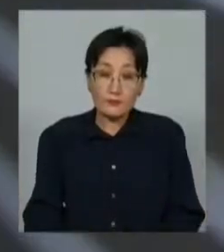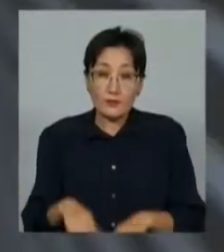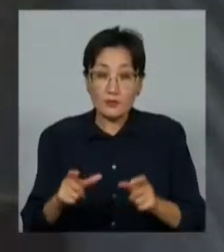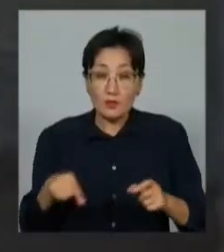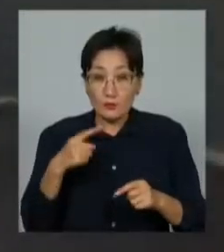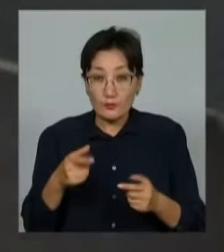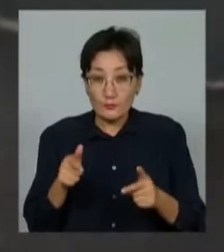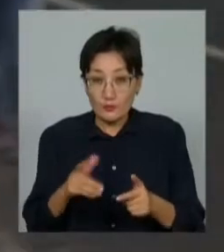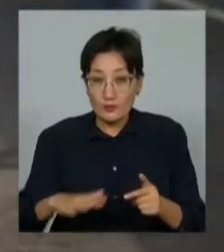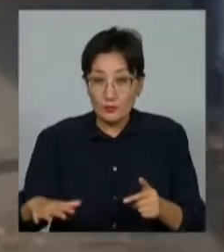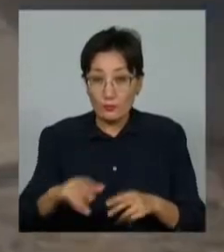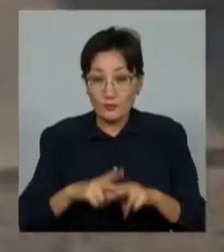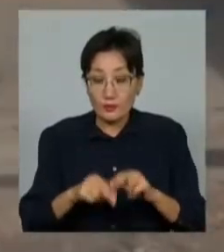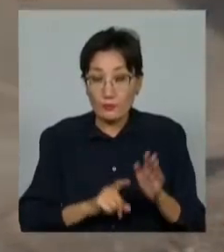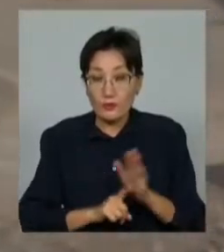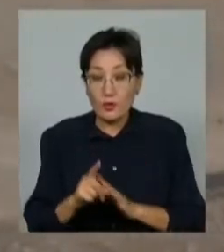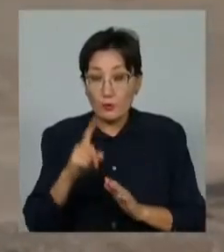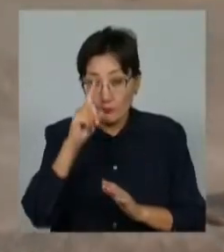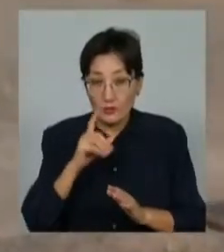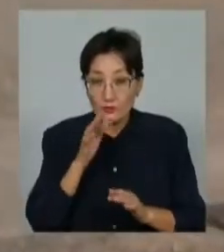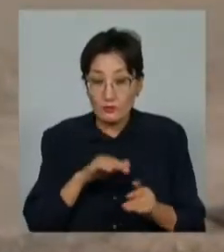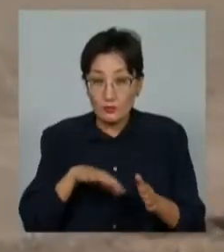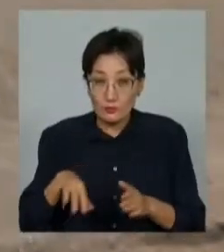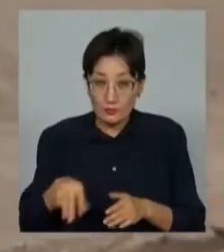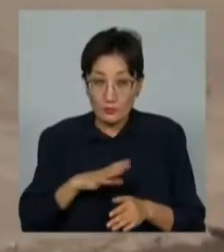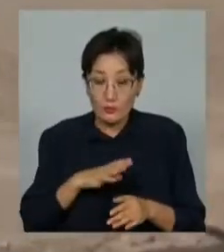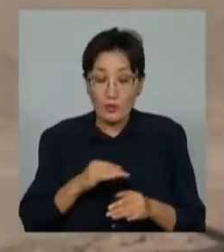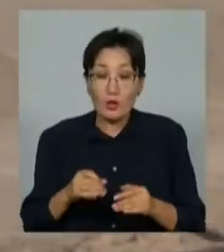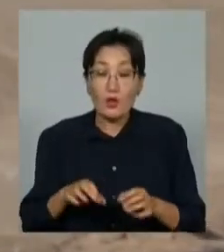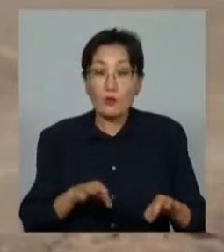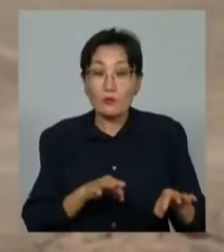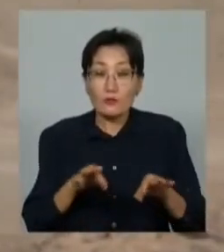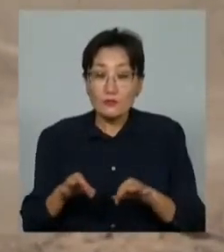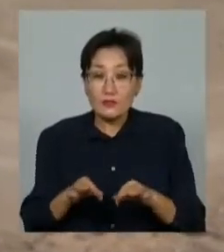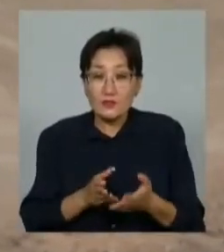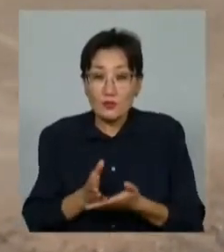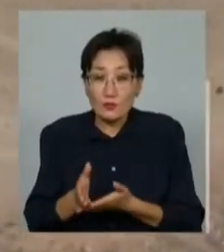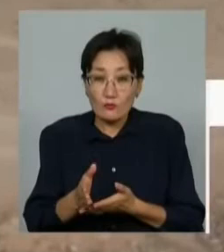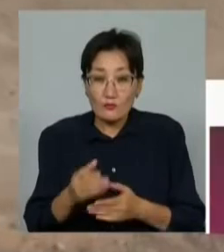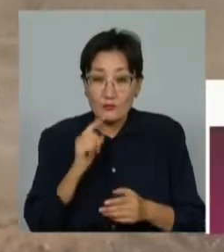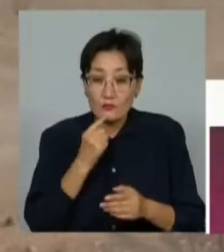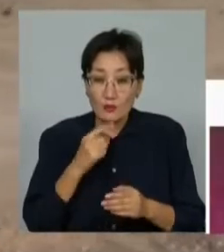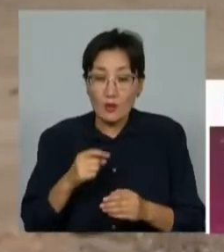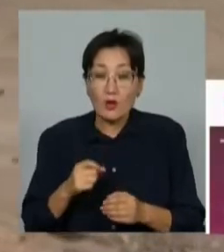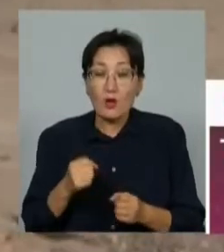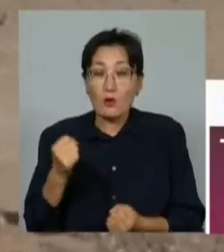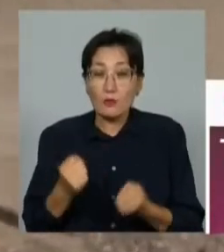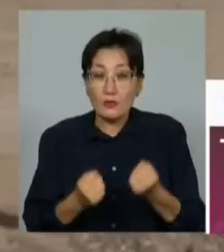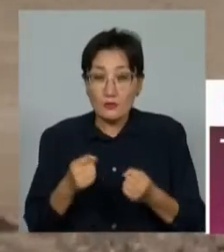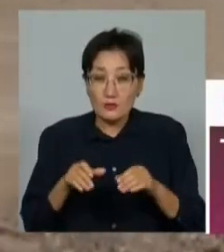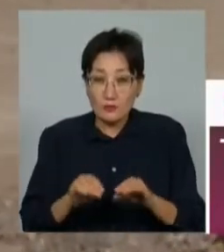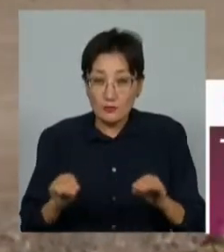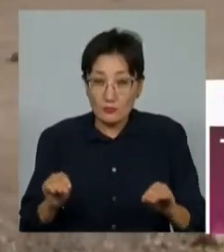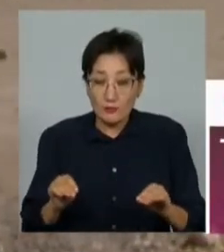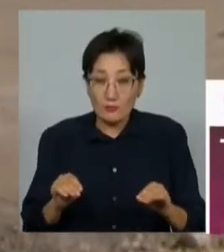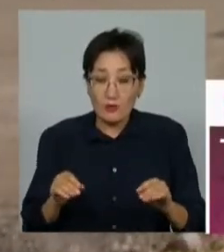Тұрғындардың айтып тұрғаны мына құрылыс. Басталғанына бір айдан аса уақыт өткен. Көлік өту қиындағаны бір бөлек, енді темір тұлпарларын қоятын жер